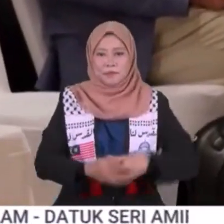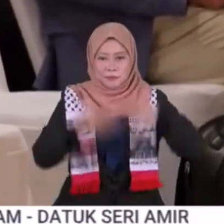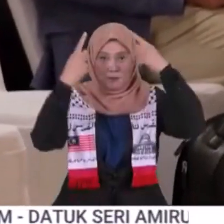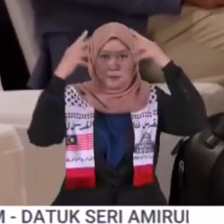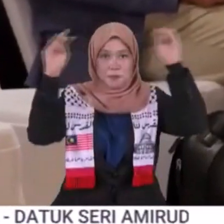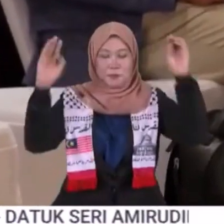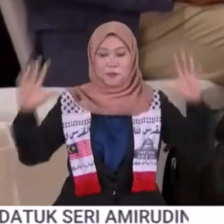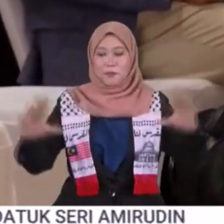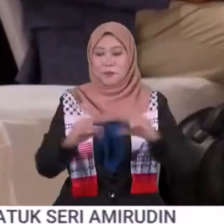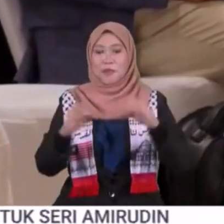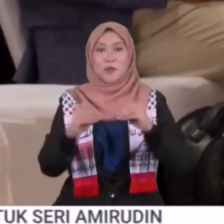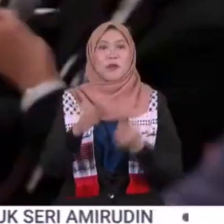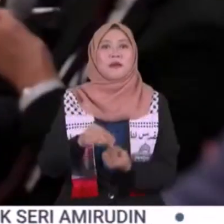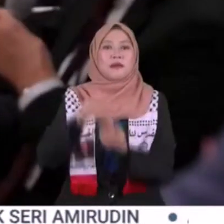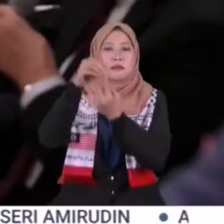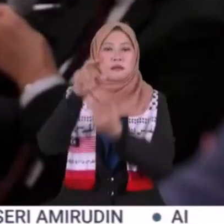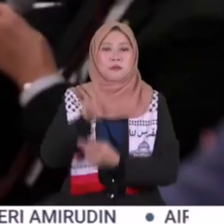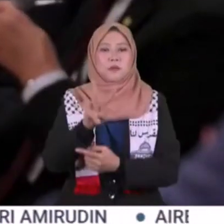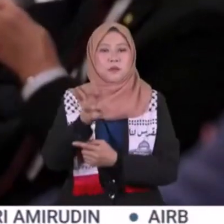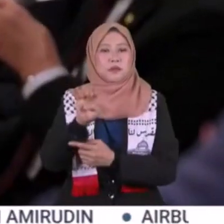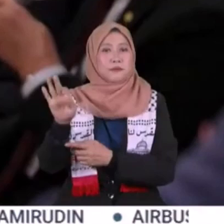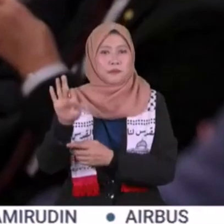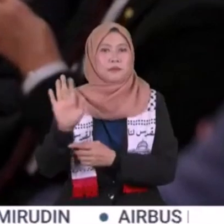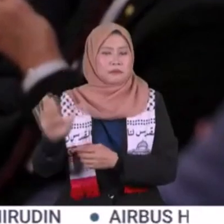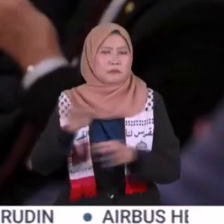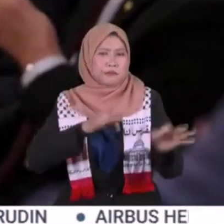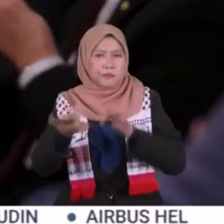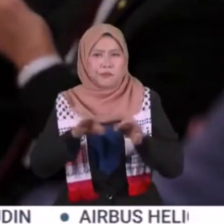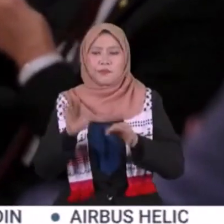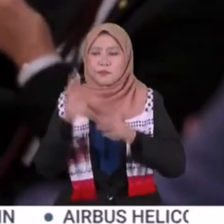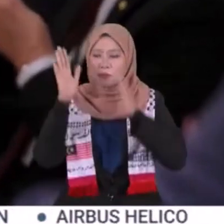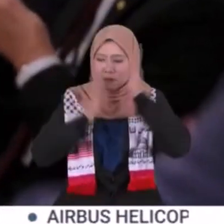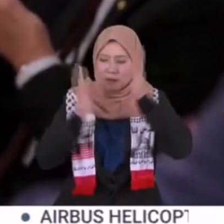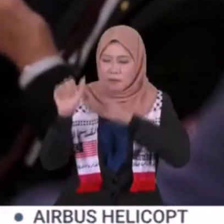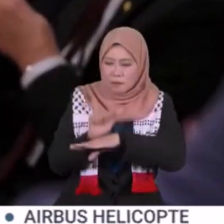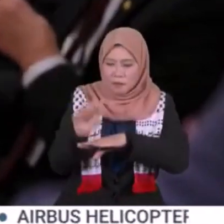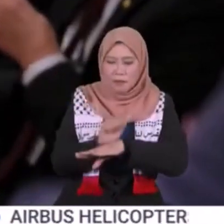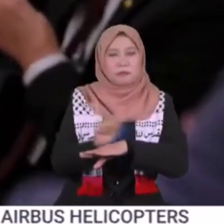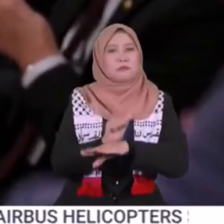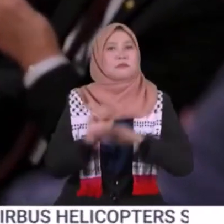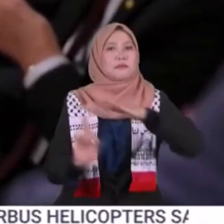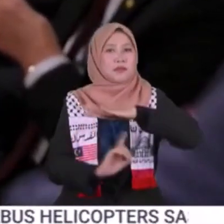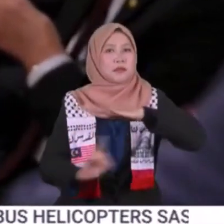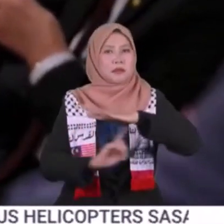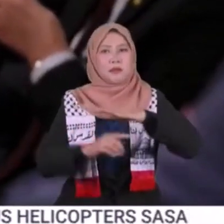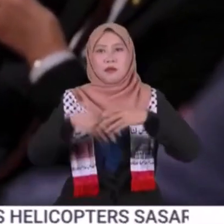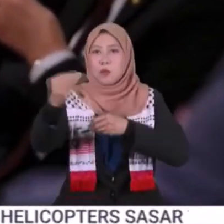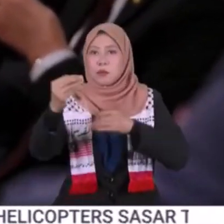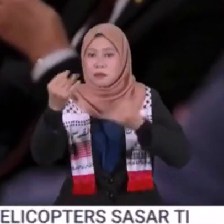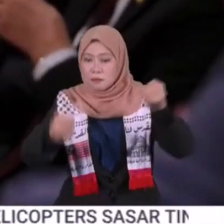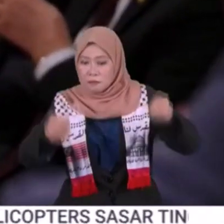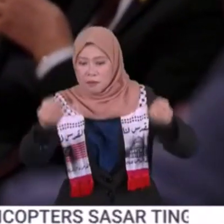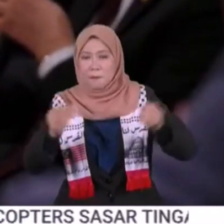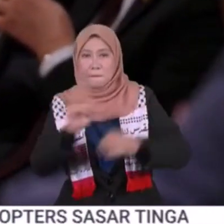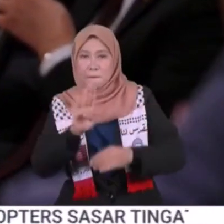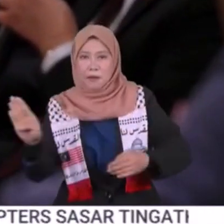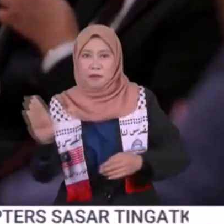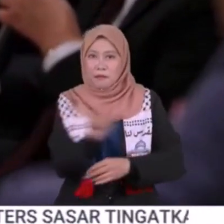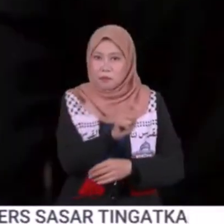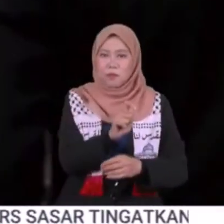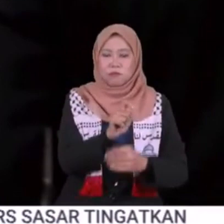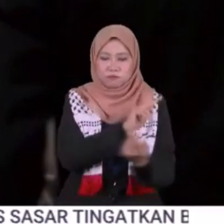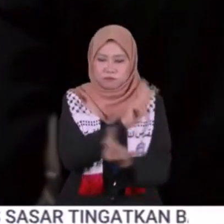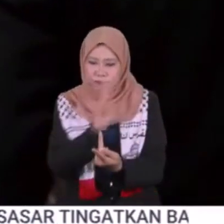Perdana Menteri pada mesyuarat khas WEF menjelaskan Malaysia mengamalkan pendekatan dasar luar yang seimbang antara barat dan